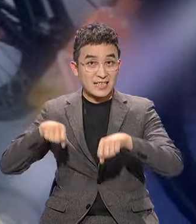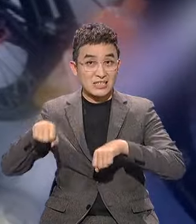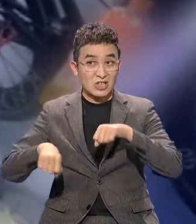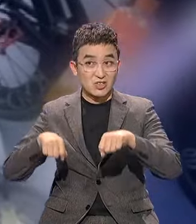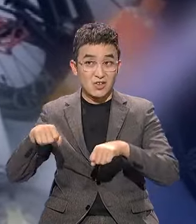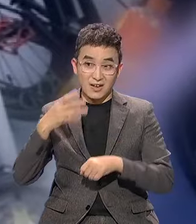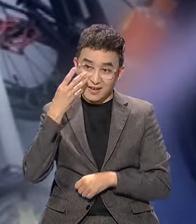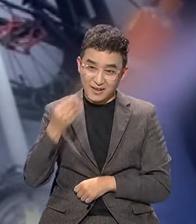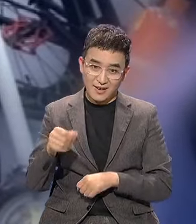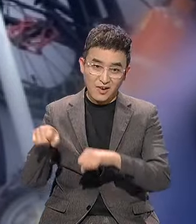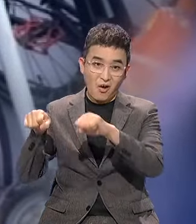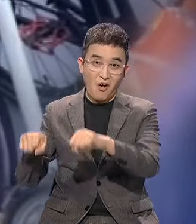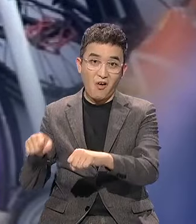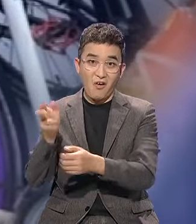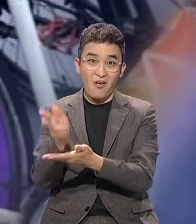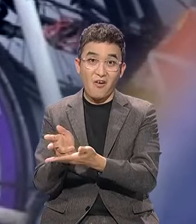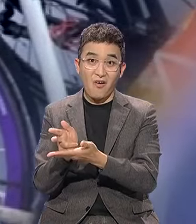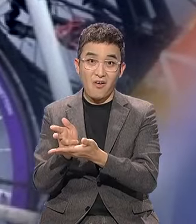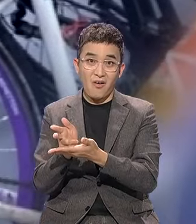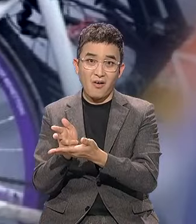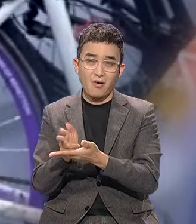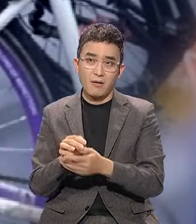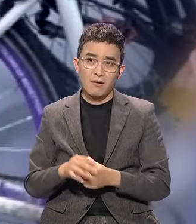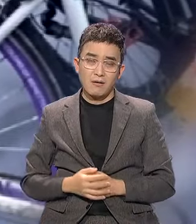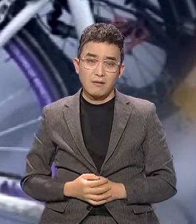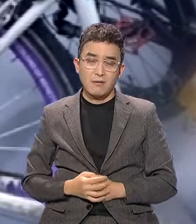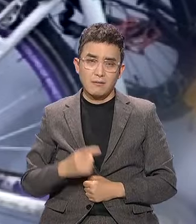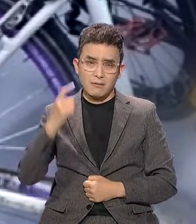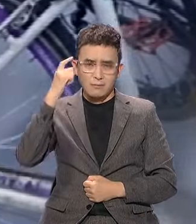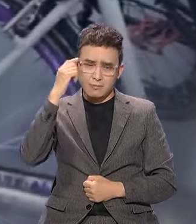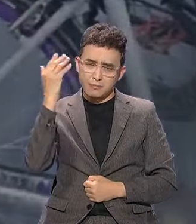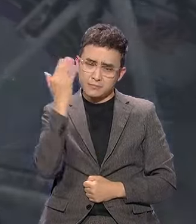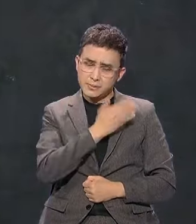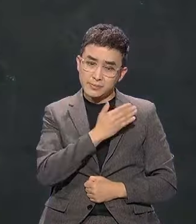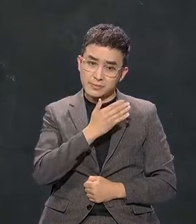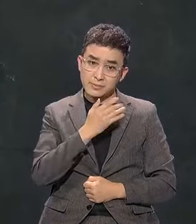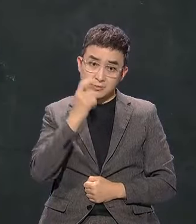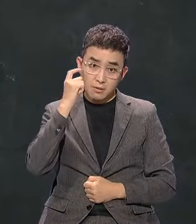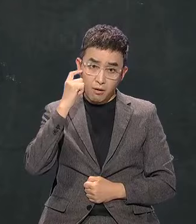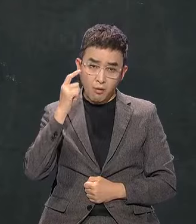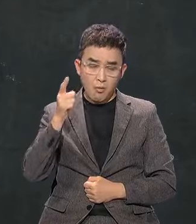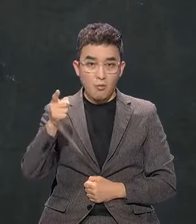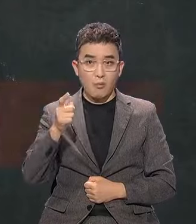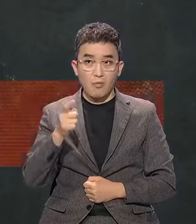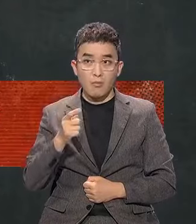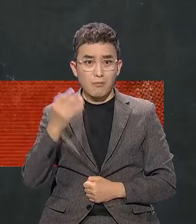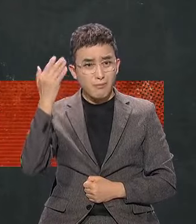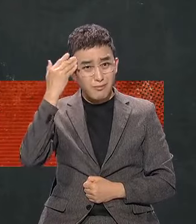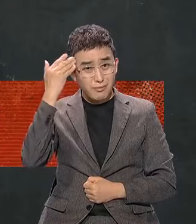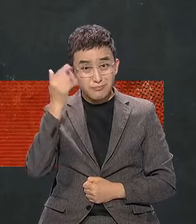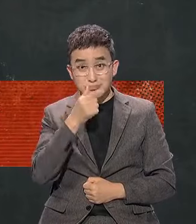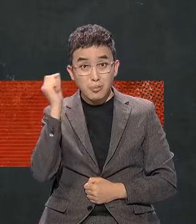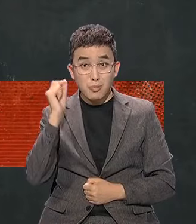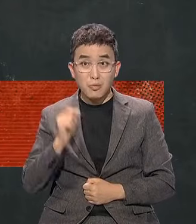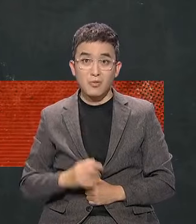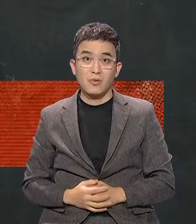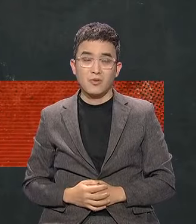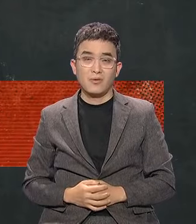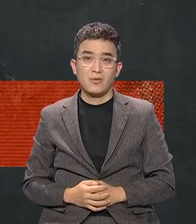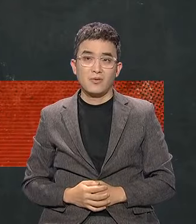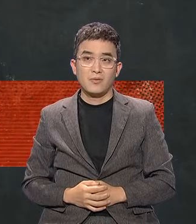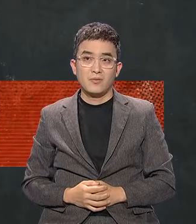자전거가 저렇게 딱 보입니다 알만한 양반이 지금 뭐 하는 겁니까 지금 교수님 저게 이제 뭐 국적을 제가 뭐